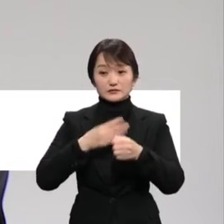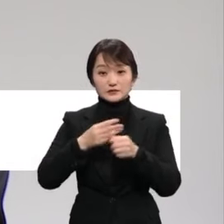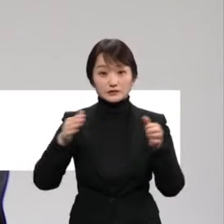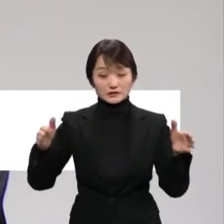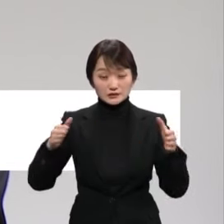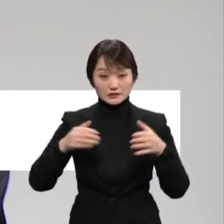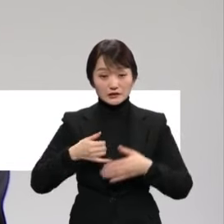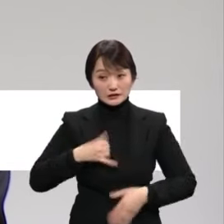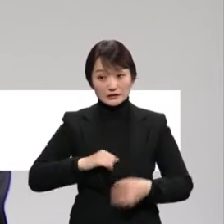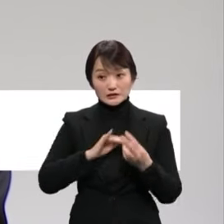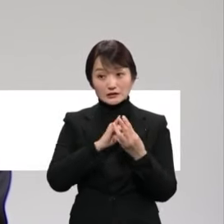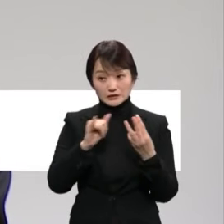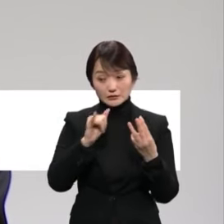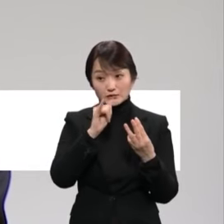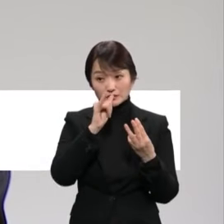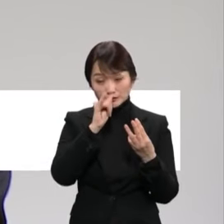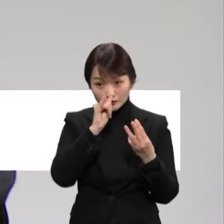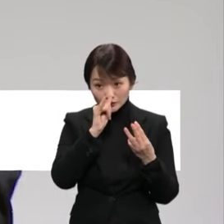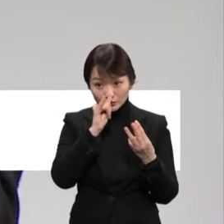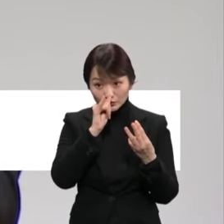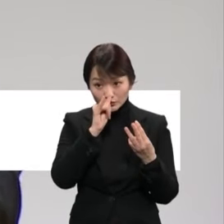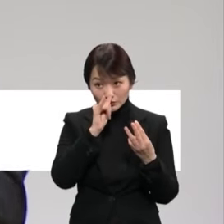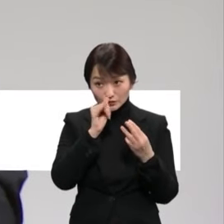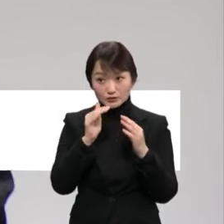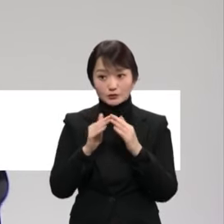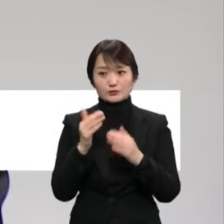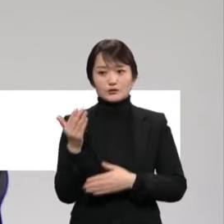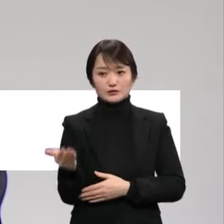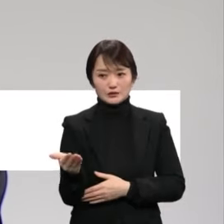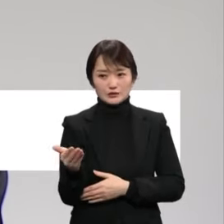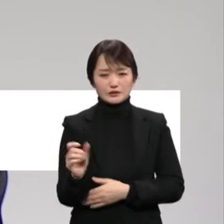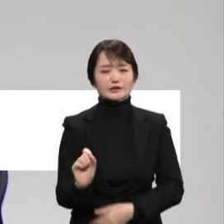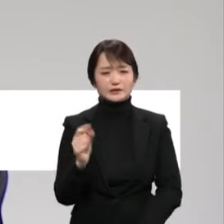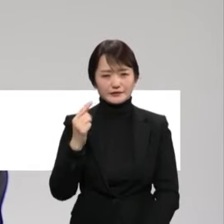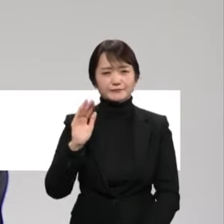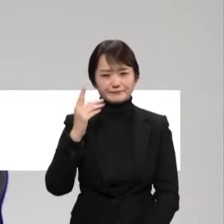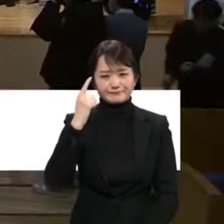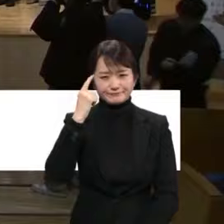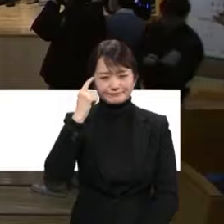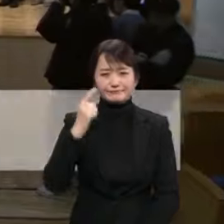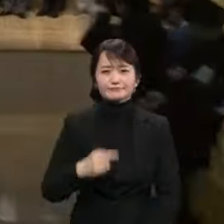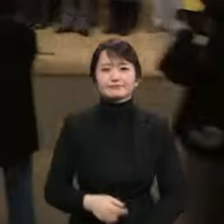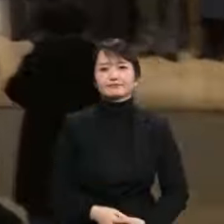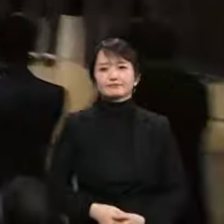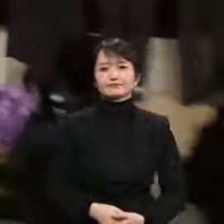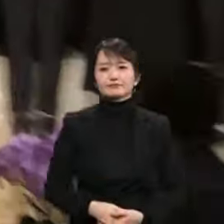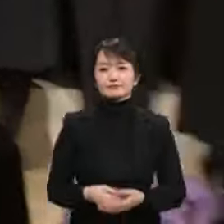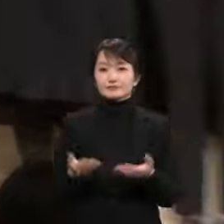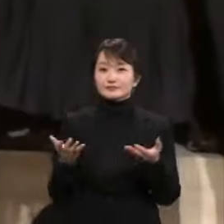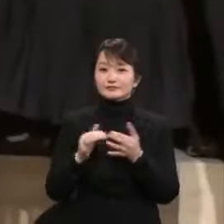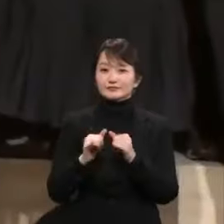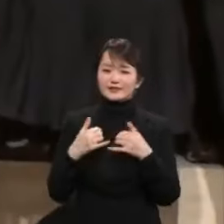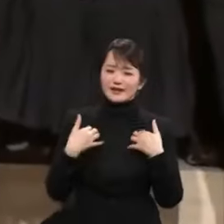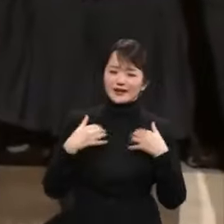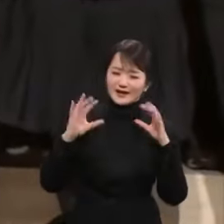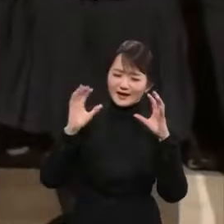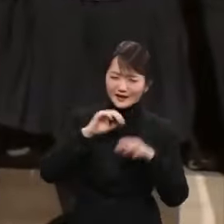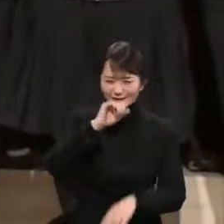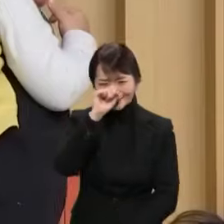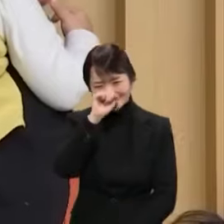분이 것고 따라서 수 있것 들은 환영하는